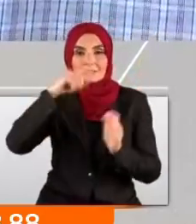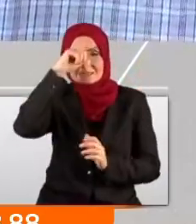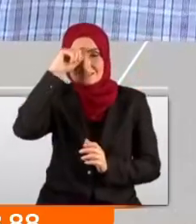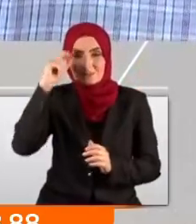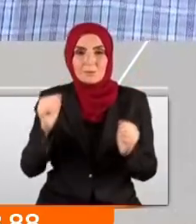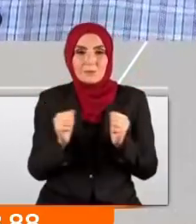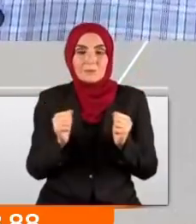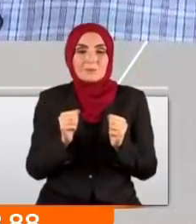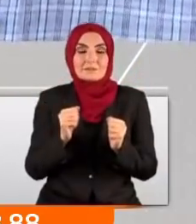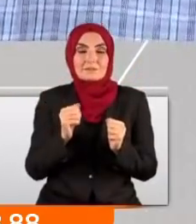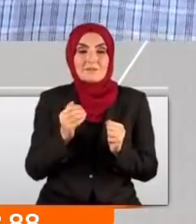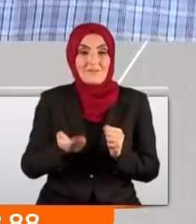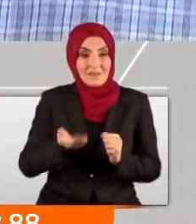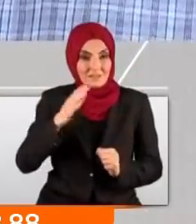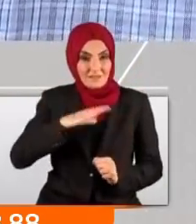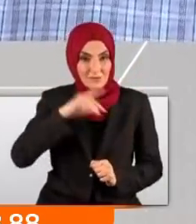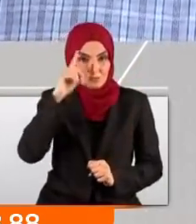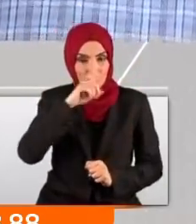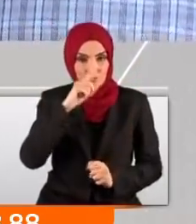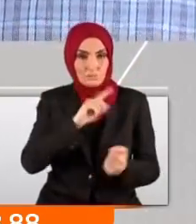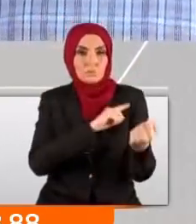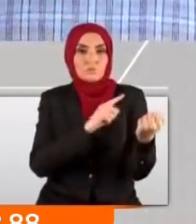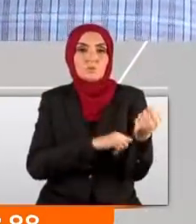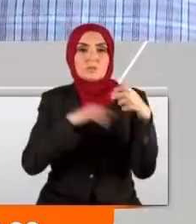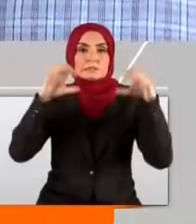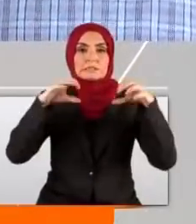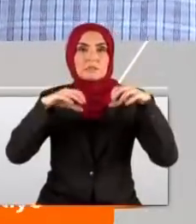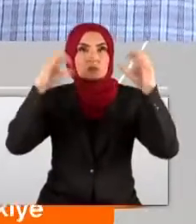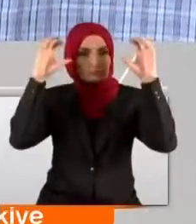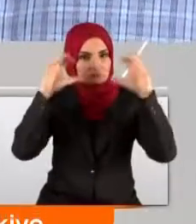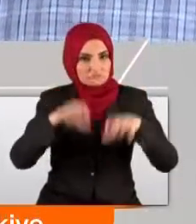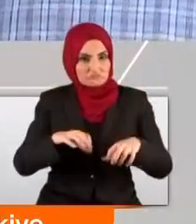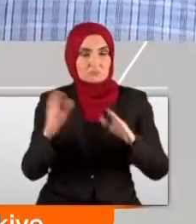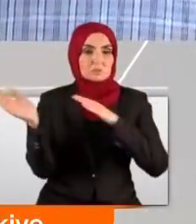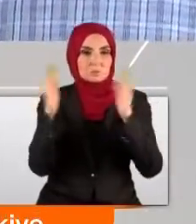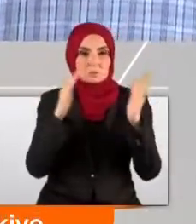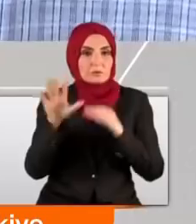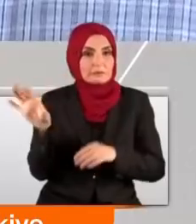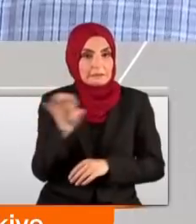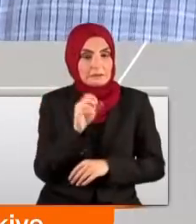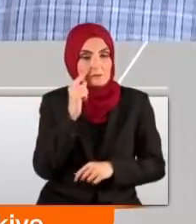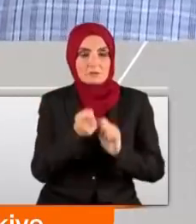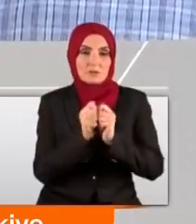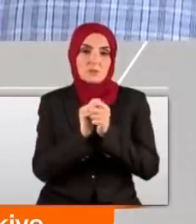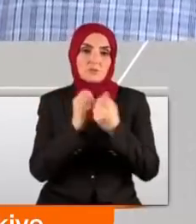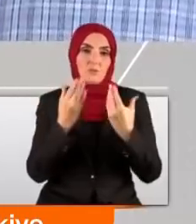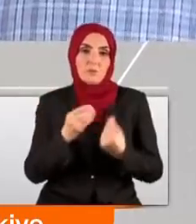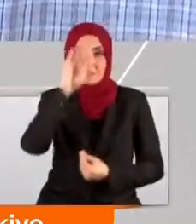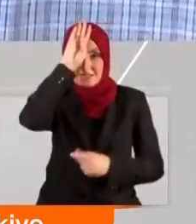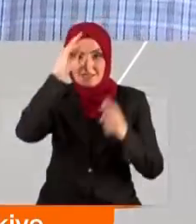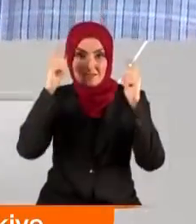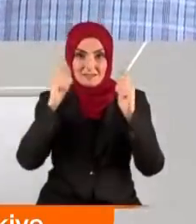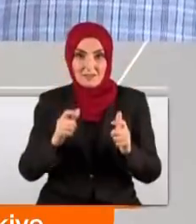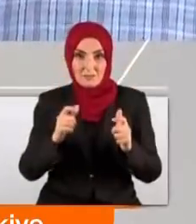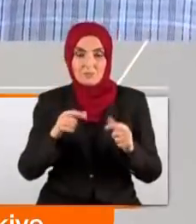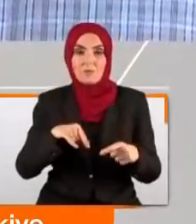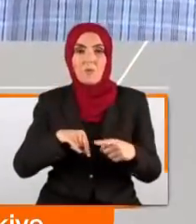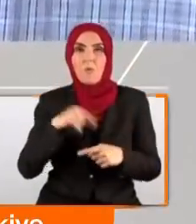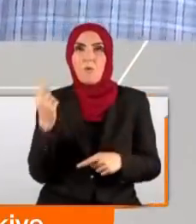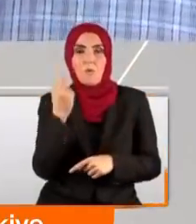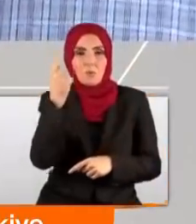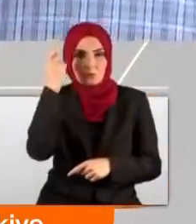şekilde yağış düşmeleri ve rüzgarın etkisine göre de değişebiliyor. İstanbul'da böyle hortum, fırtına, yoğun şimşekler görmeye devam edecek